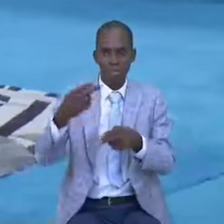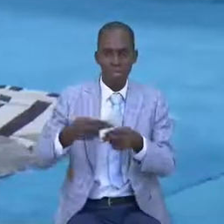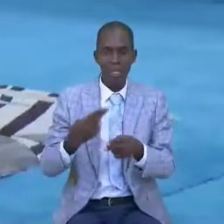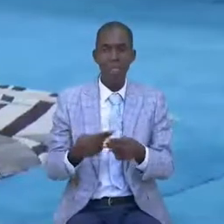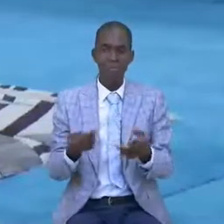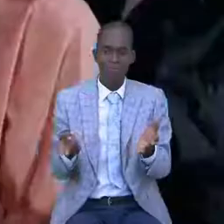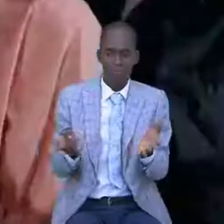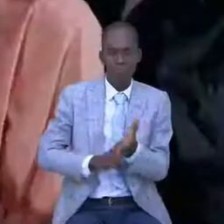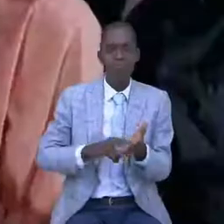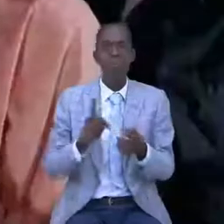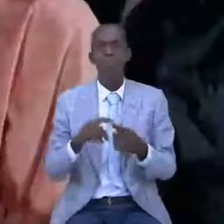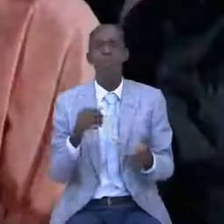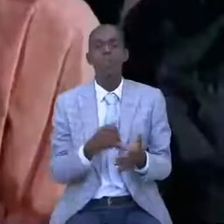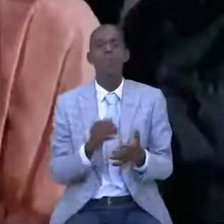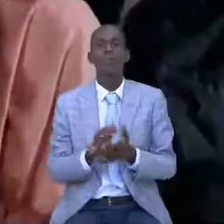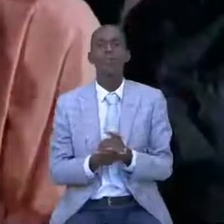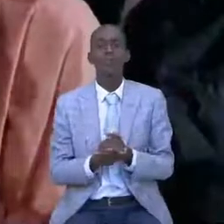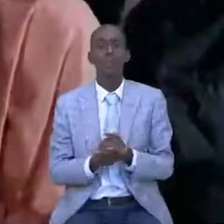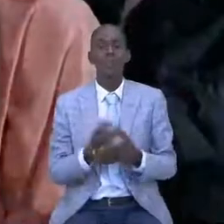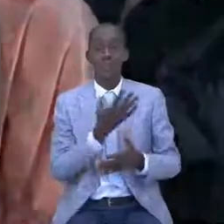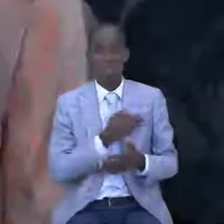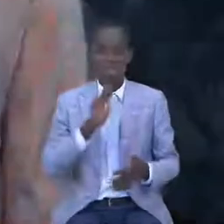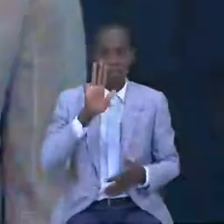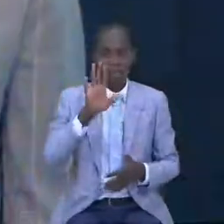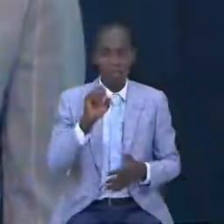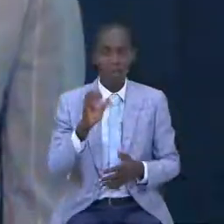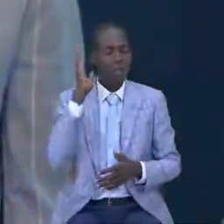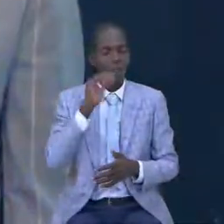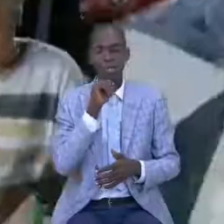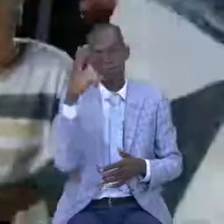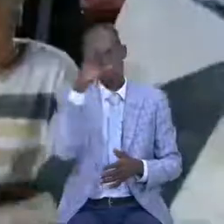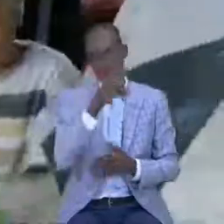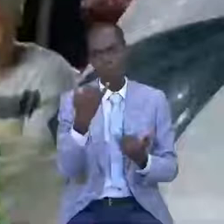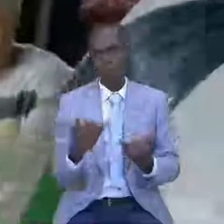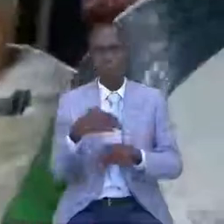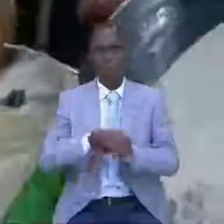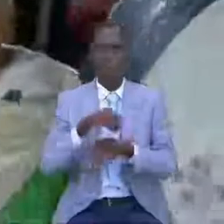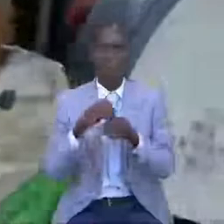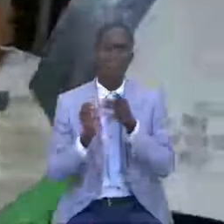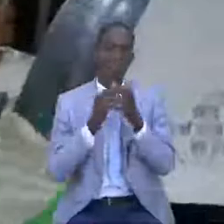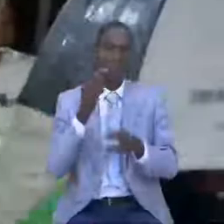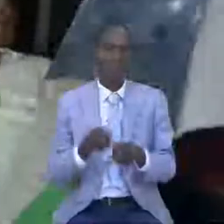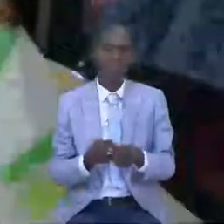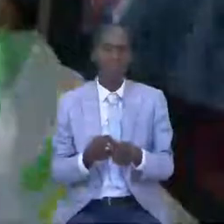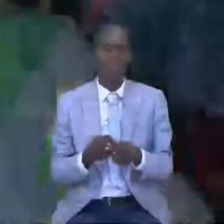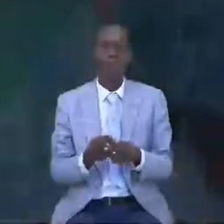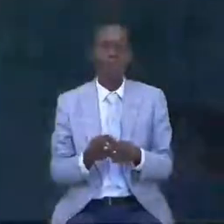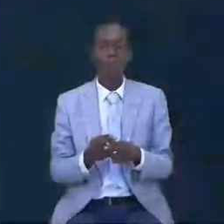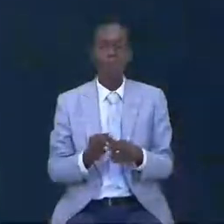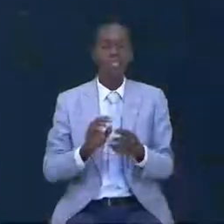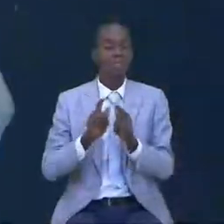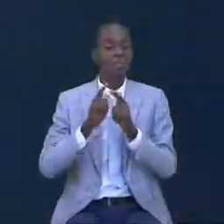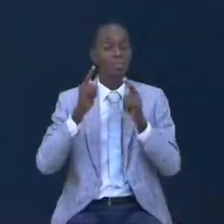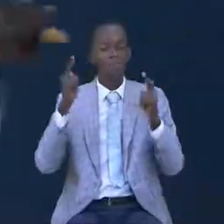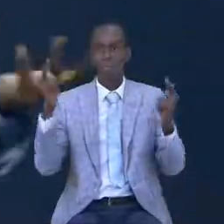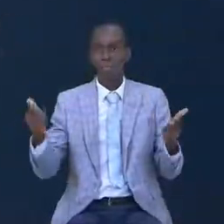le monde a son miracle qui s'y attache. Et votre miracle